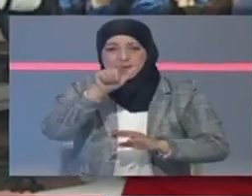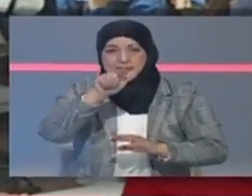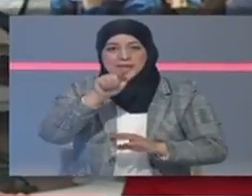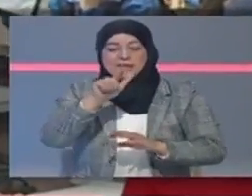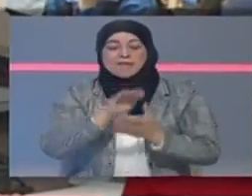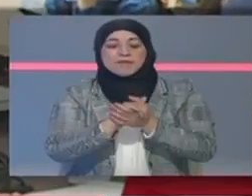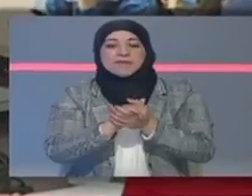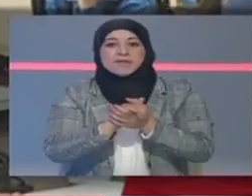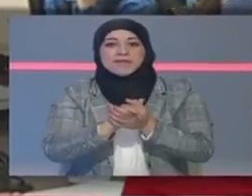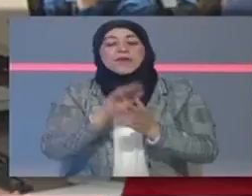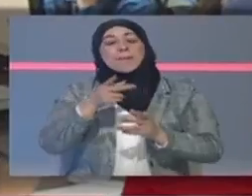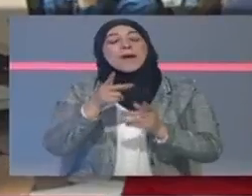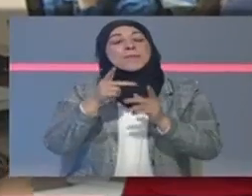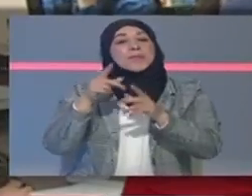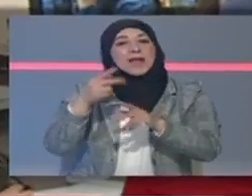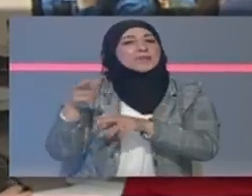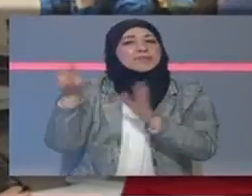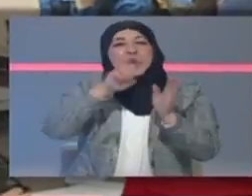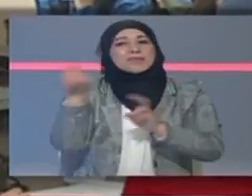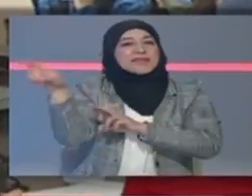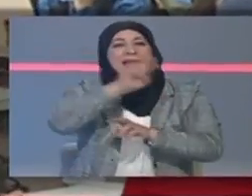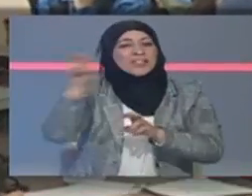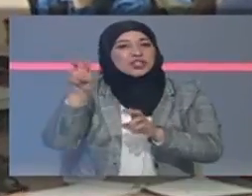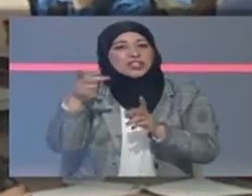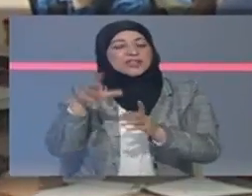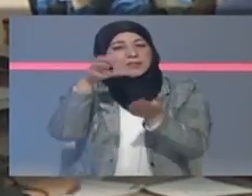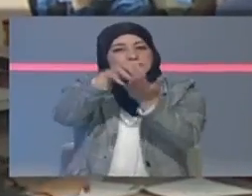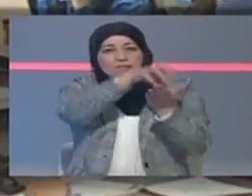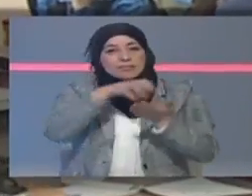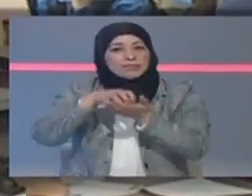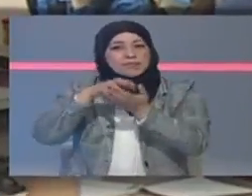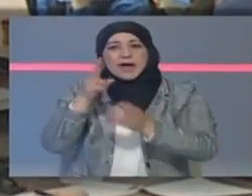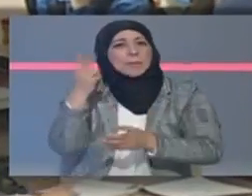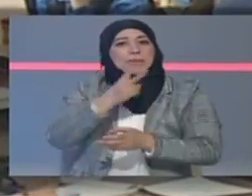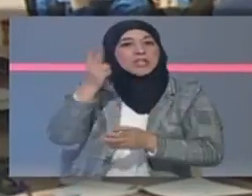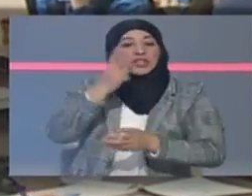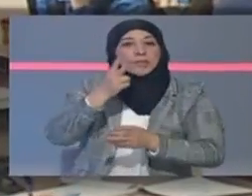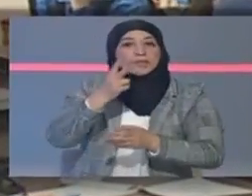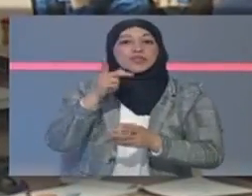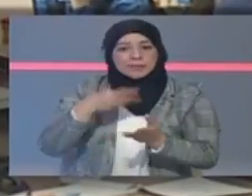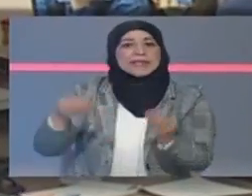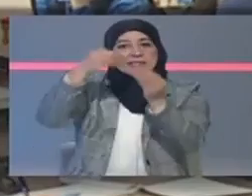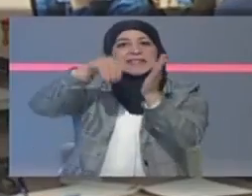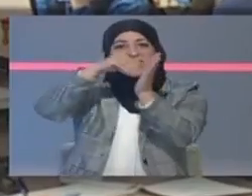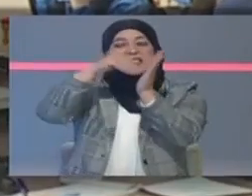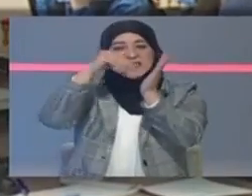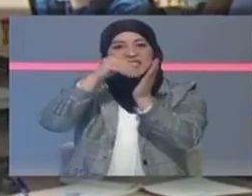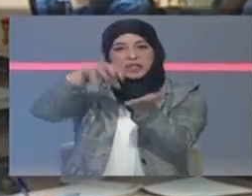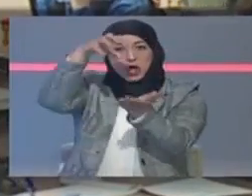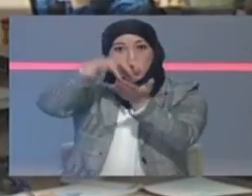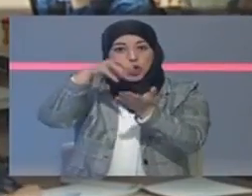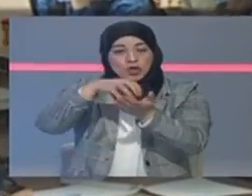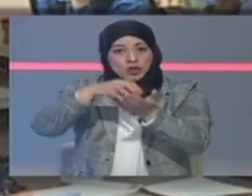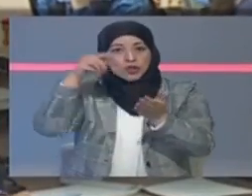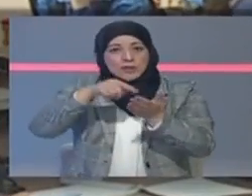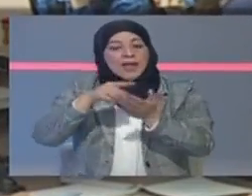الناس يجاوبوا، رديناهم 20 بوست، ومن بعد وقت اللي ما كفاش زدنا في سنتر اوربان نور عند اللي عندنا